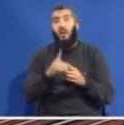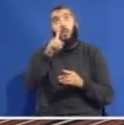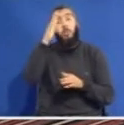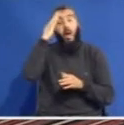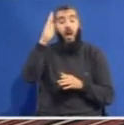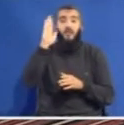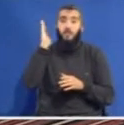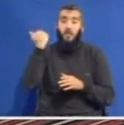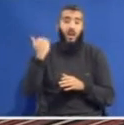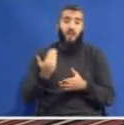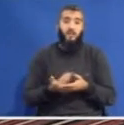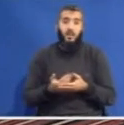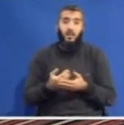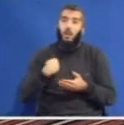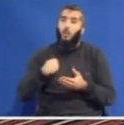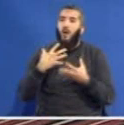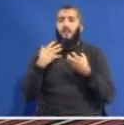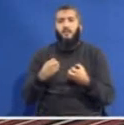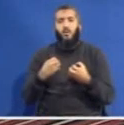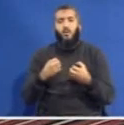انا باللي كنت نحوط مصلحته.